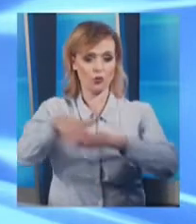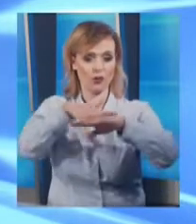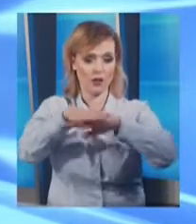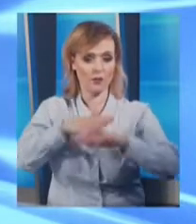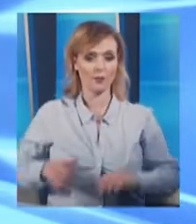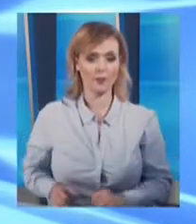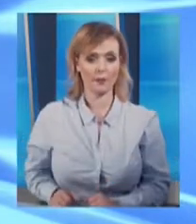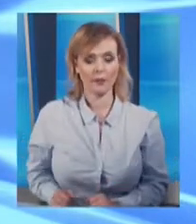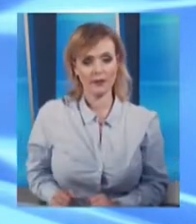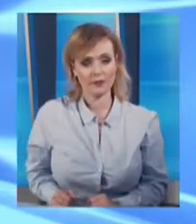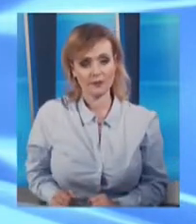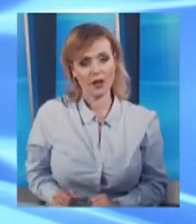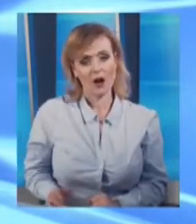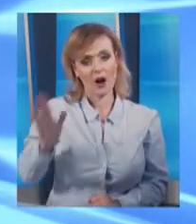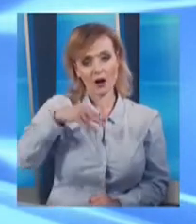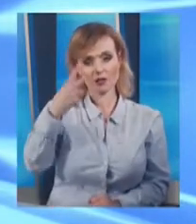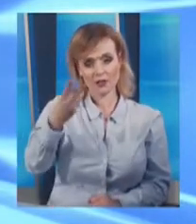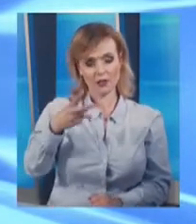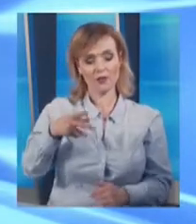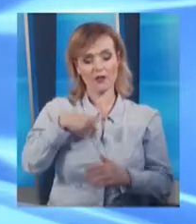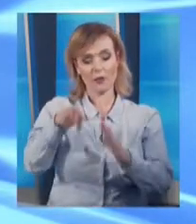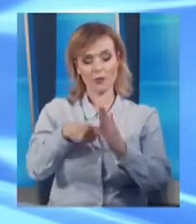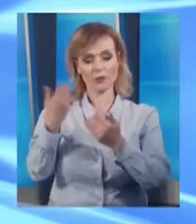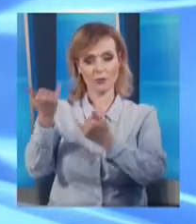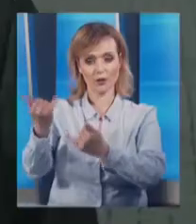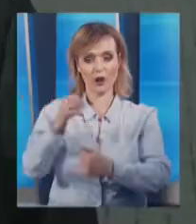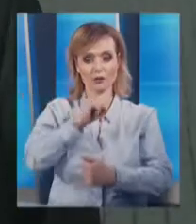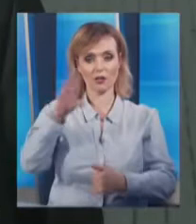aceea, mai departe. Haideți să vedem întrebarea pentru domnul Năstase.